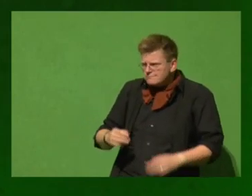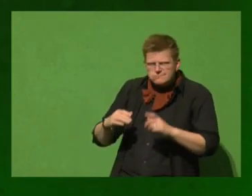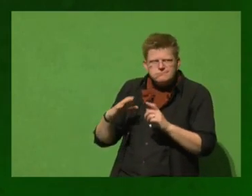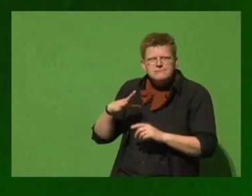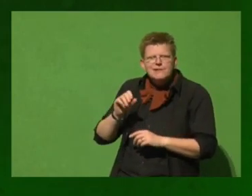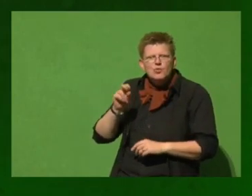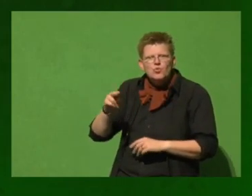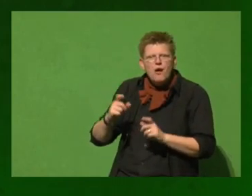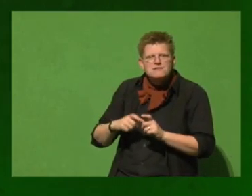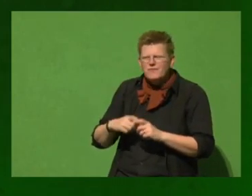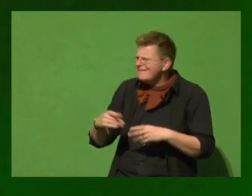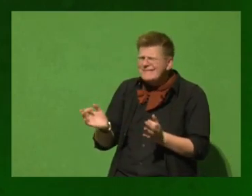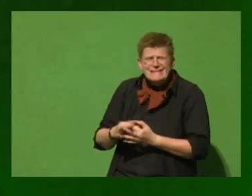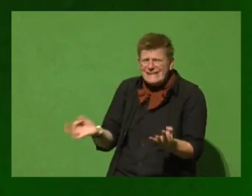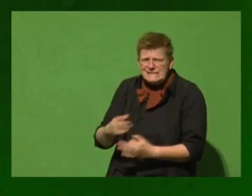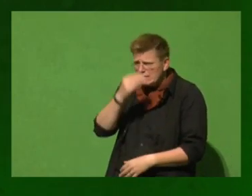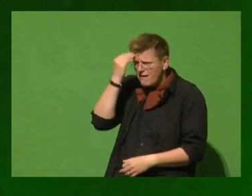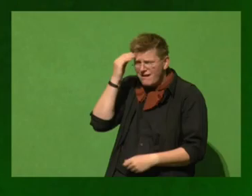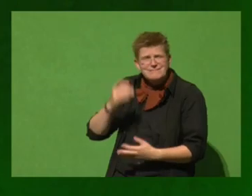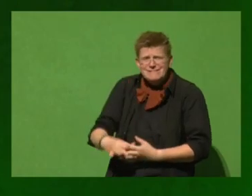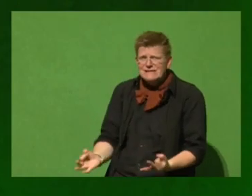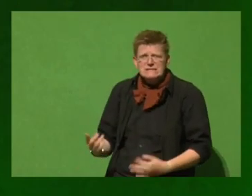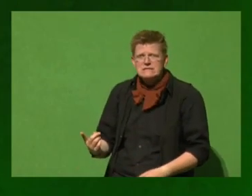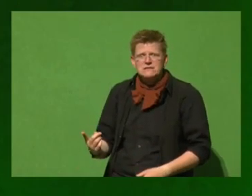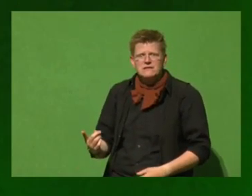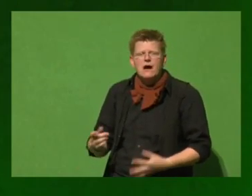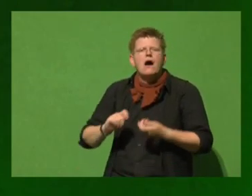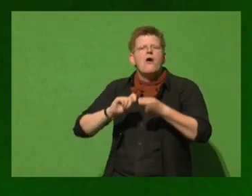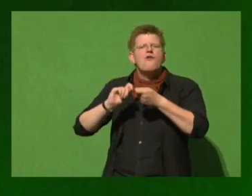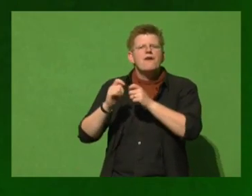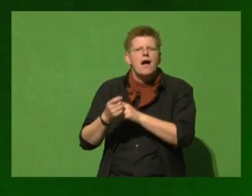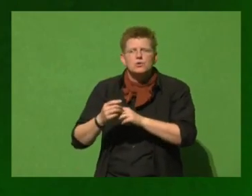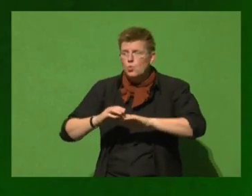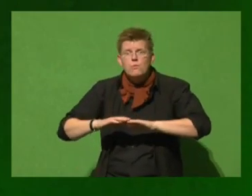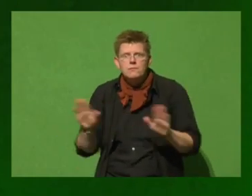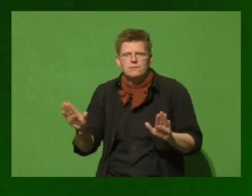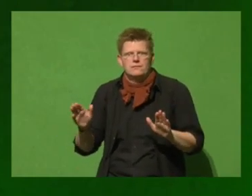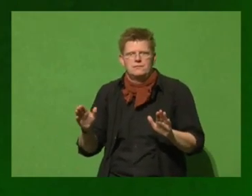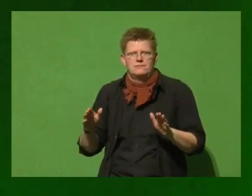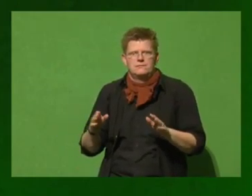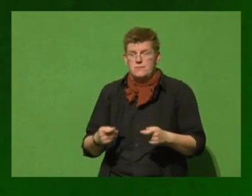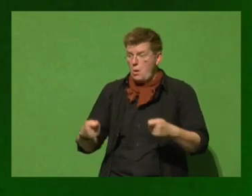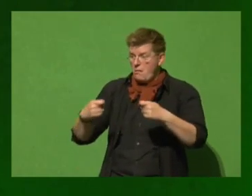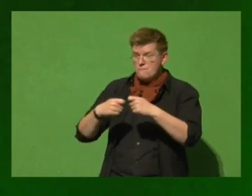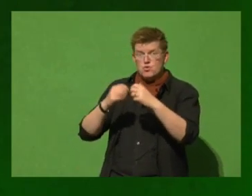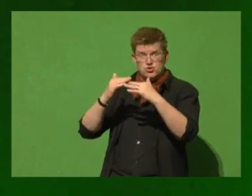bisher. Und stattdessen werden die Rechte des Deutschen Bundestages nach Strich und